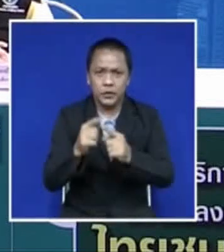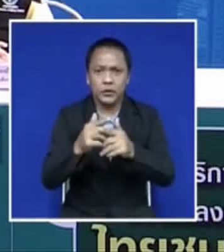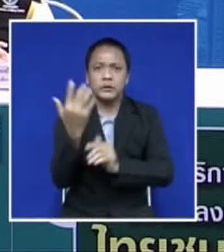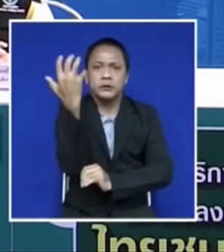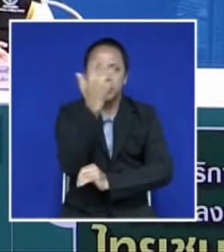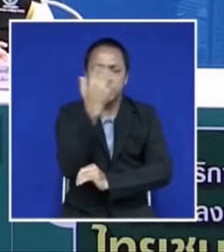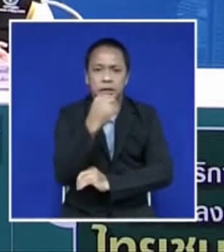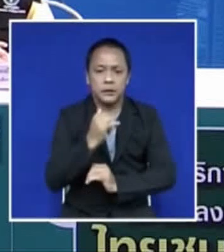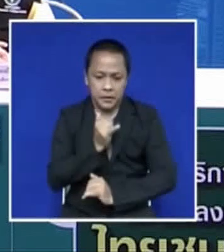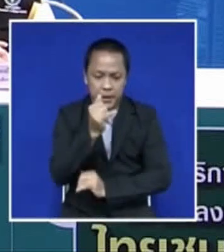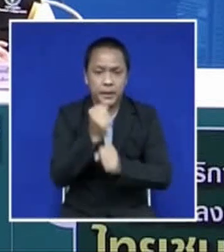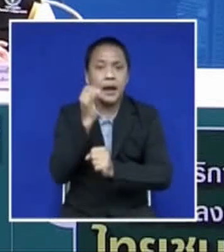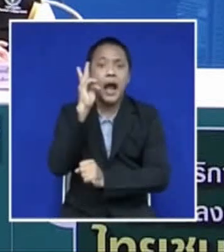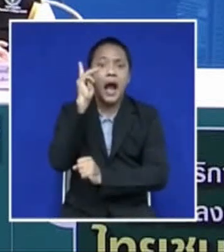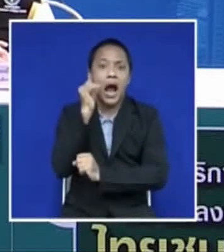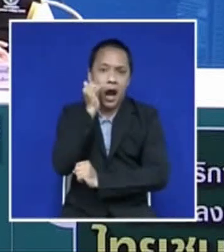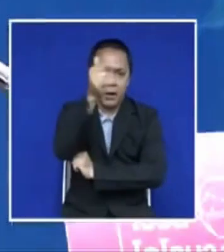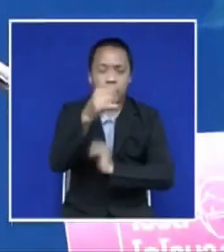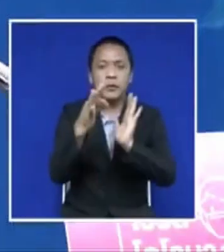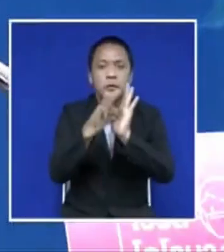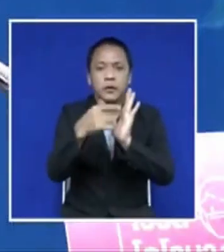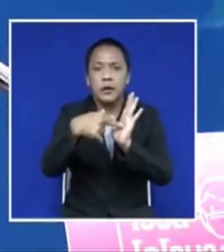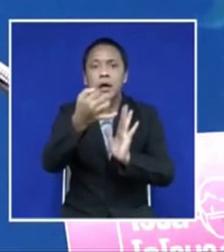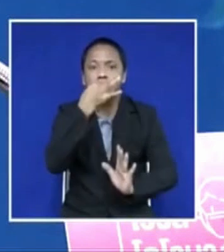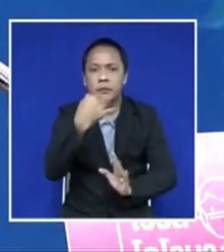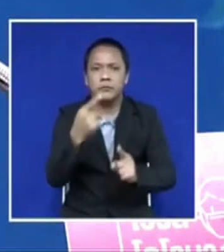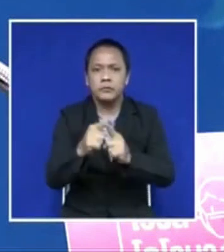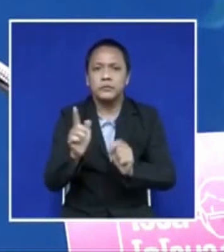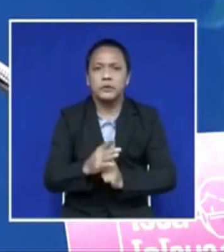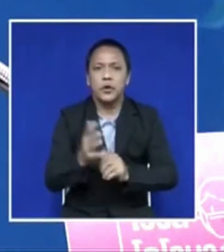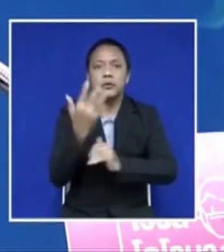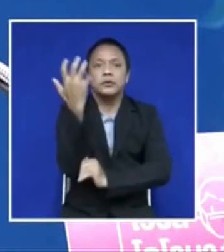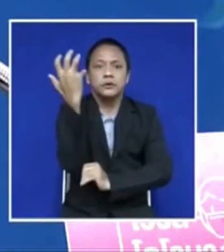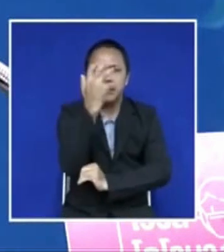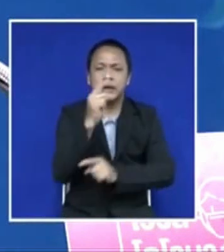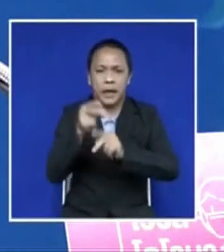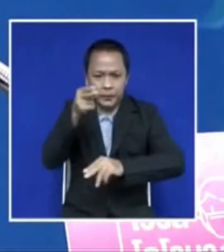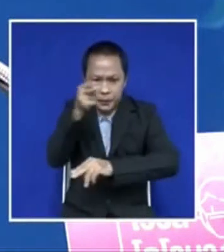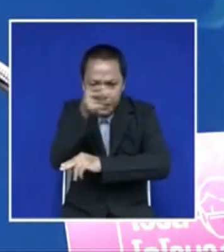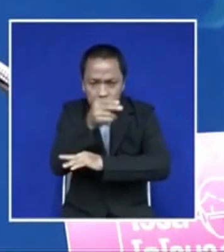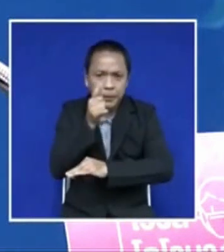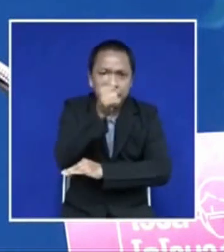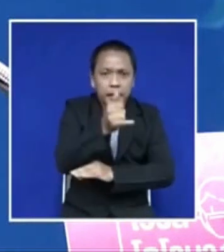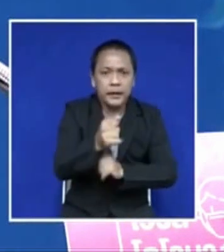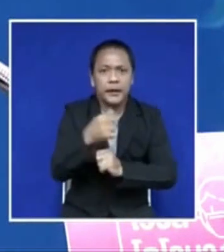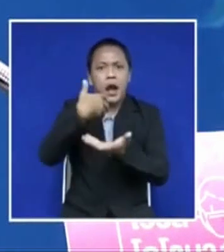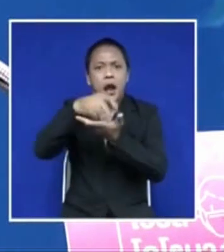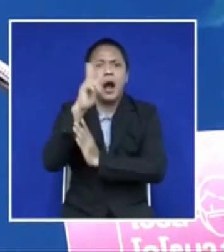แล้วก็สอบสวนขยายผลเพิ่มเติมตรวจเพิ่มเติมในชุมชน 657รายรวมทั้งหมดก็เพราะผู้ติดเชื้อ